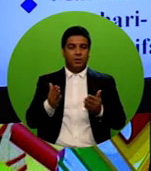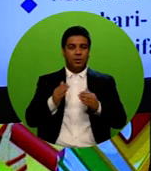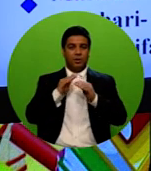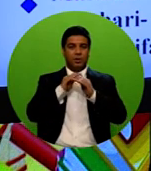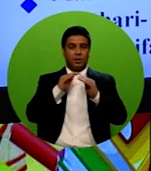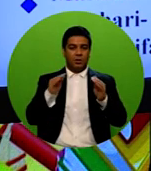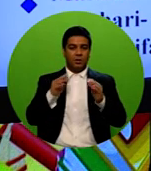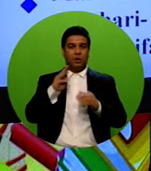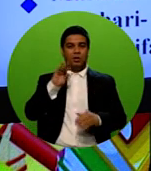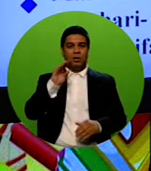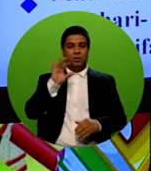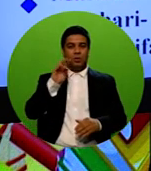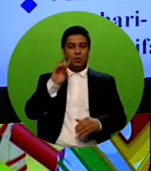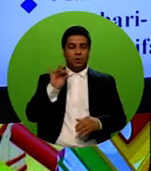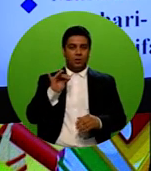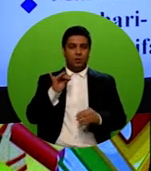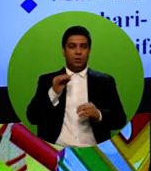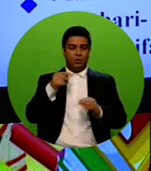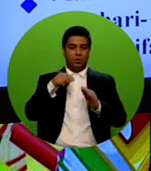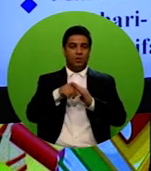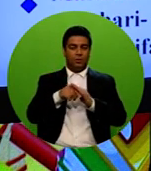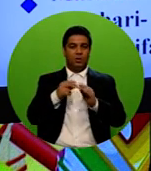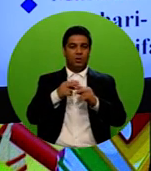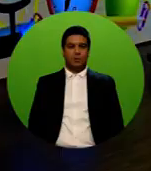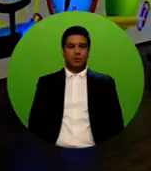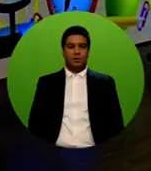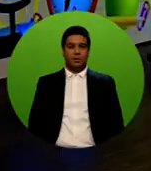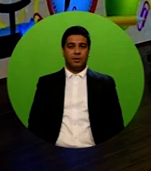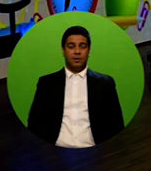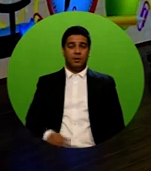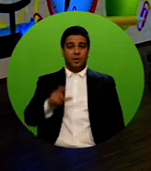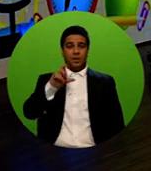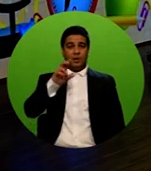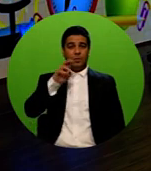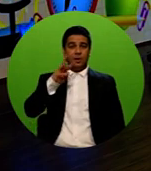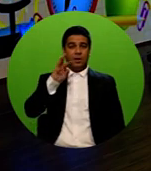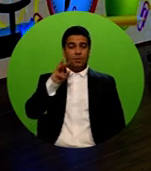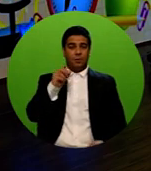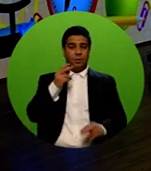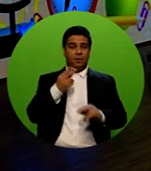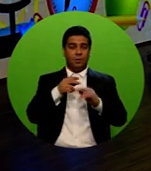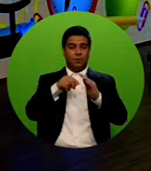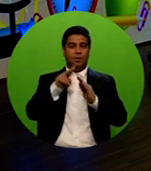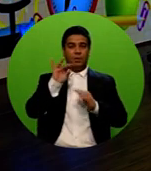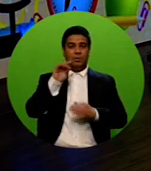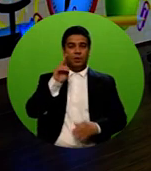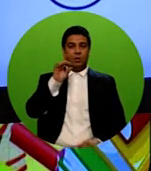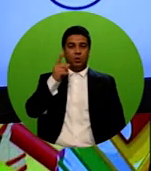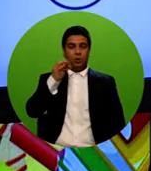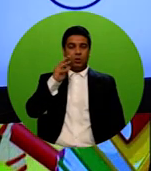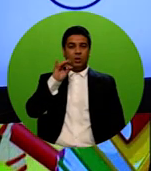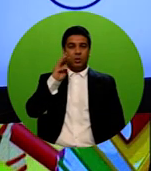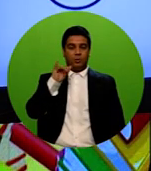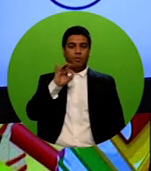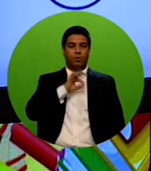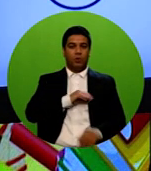tinchlik timsoli sifatida qo'llaniladi. Emblemalarda piktogrammadan foydalanish